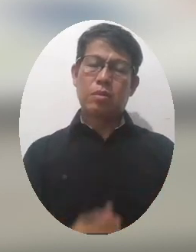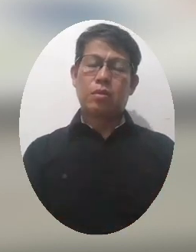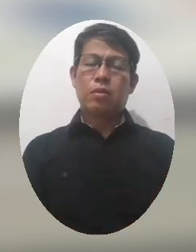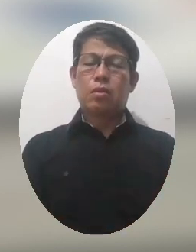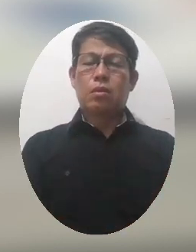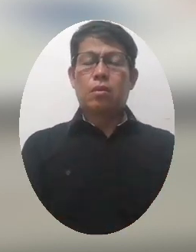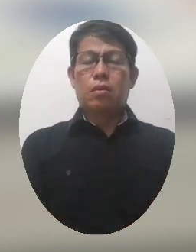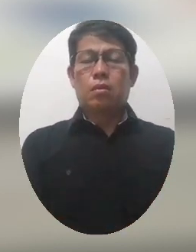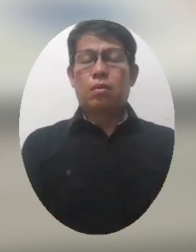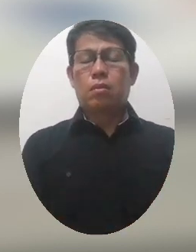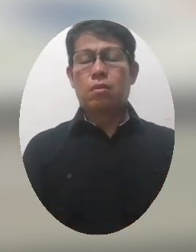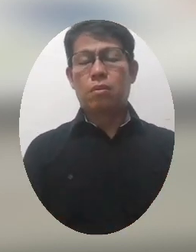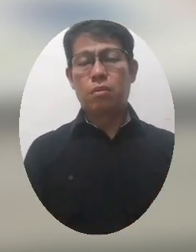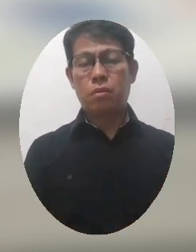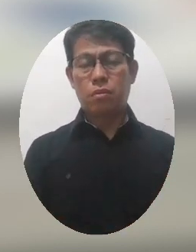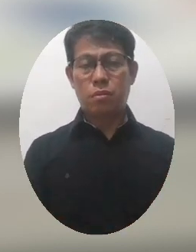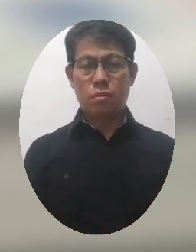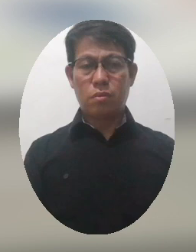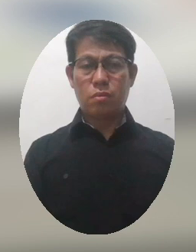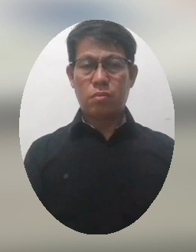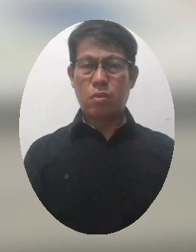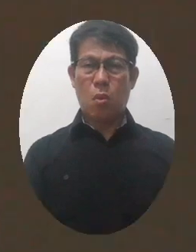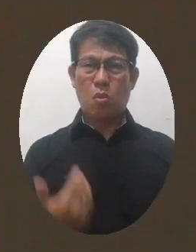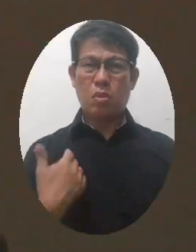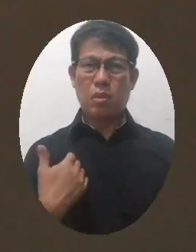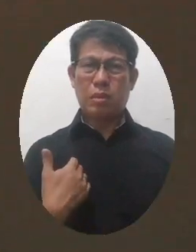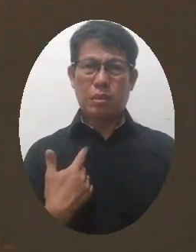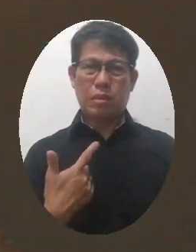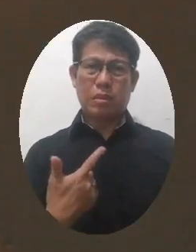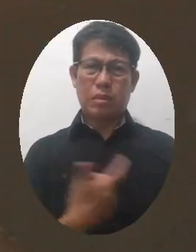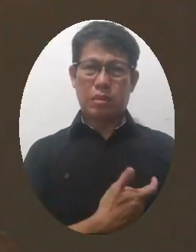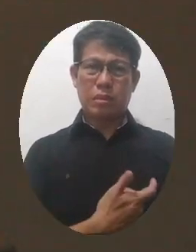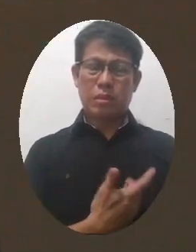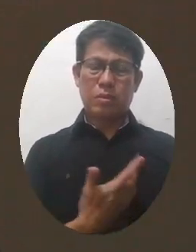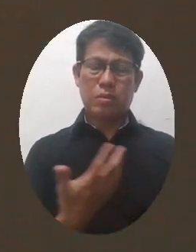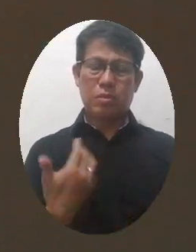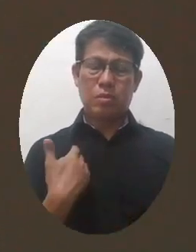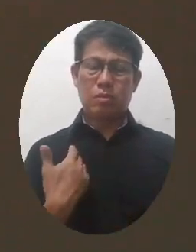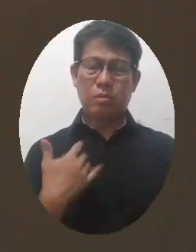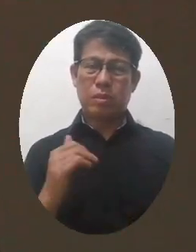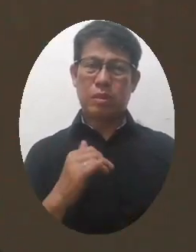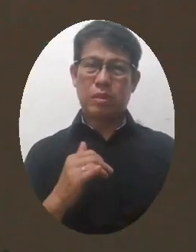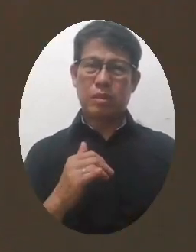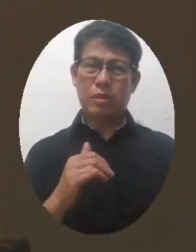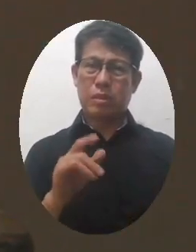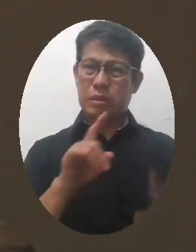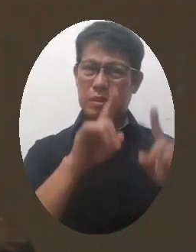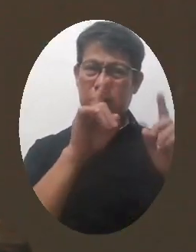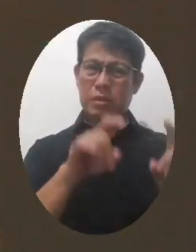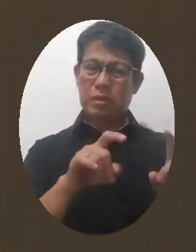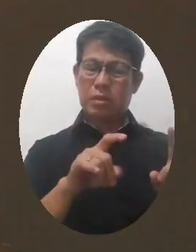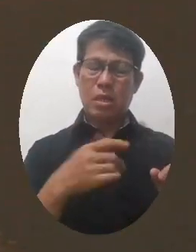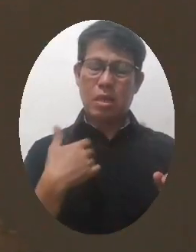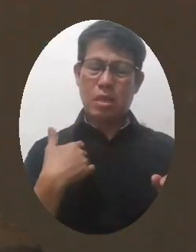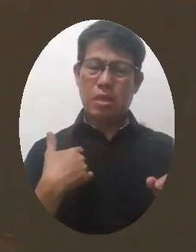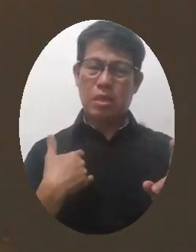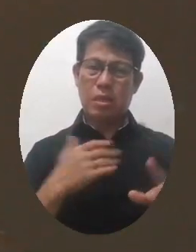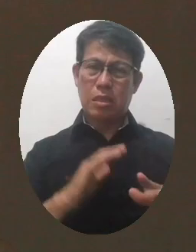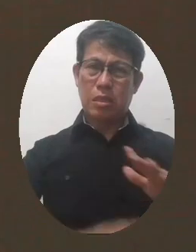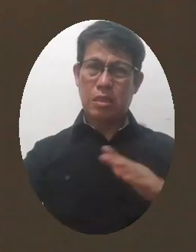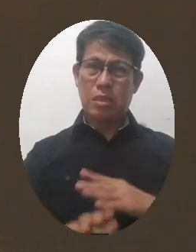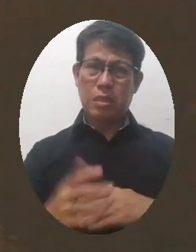10, hindi kasi siya nang nabigyan ng gamot na pang baby, nung pati yung hindi siya na-test ng